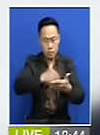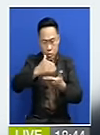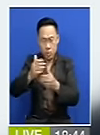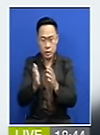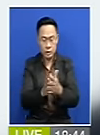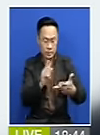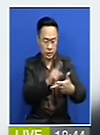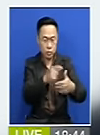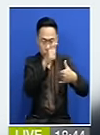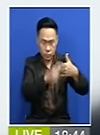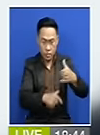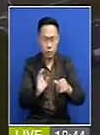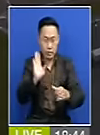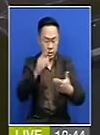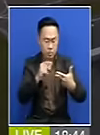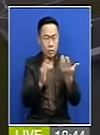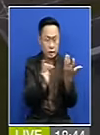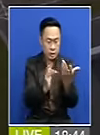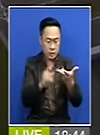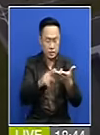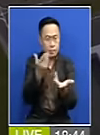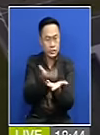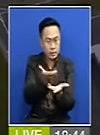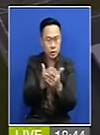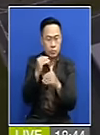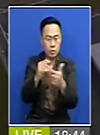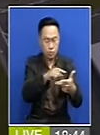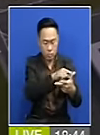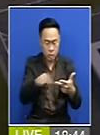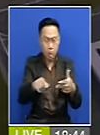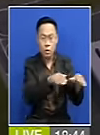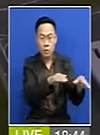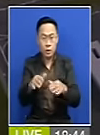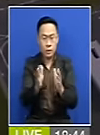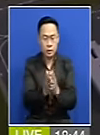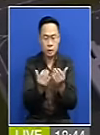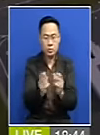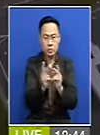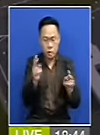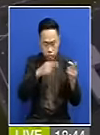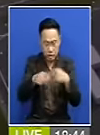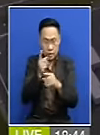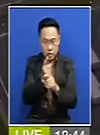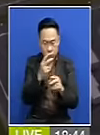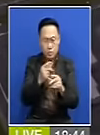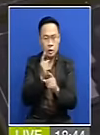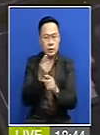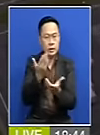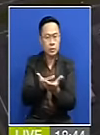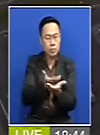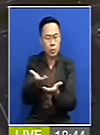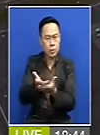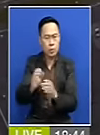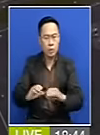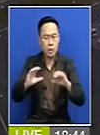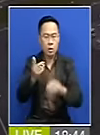ซองคุณสมบัติซองเทคนิคซองราคาทั้ง3ซองทั้งหมดนะครับกรรมการติดตามและตรวจสอบการใช้จ่ายงบประ